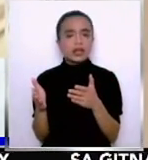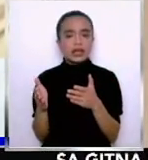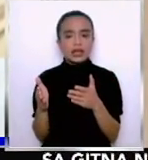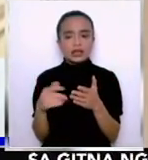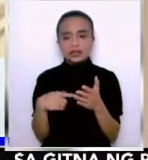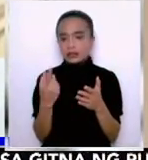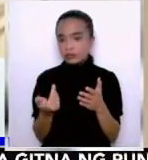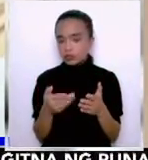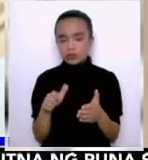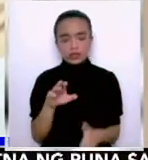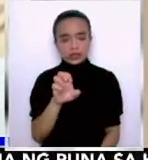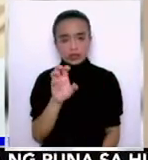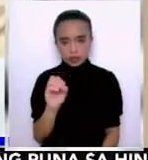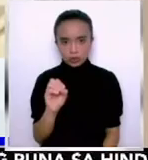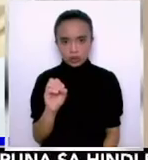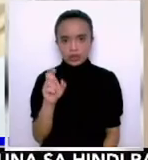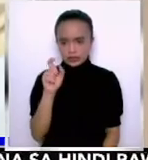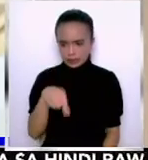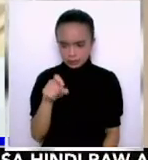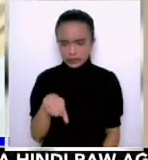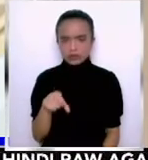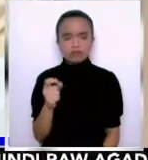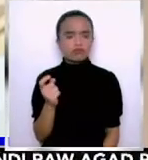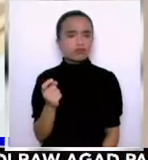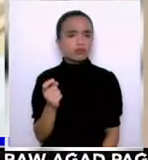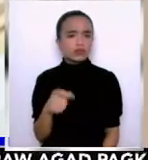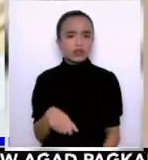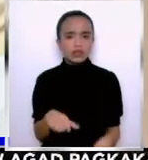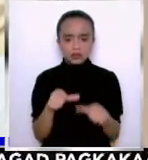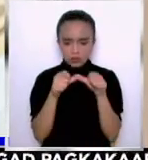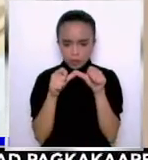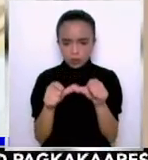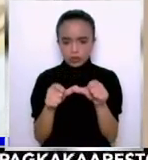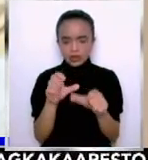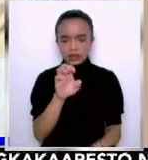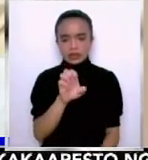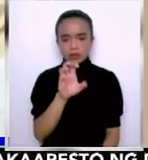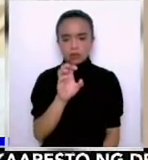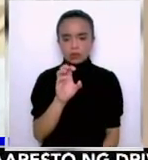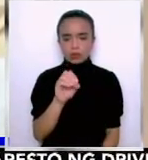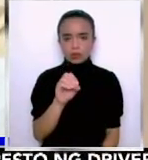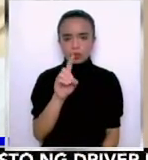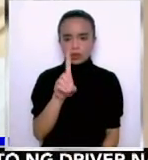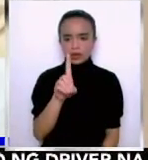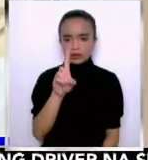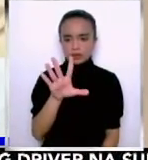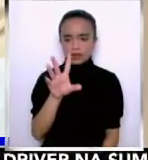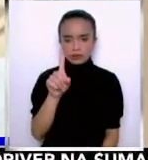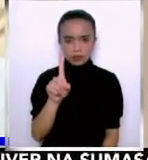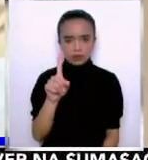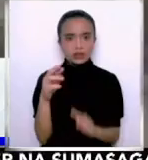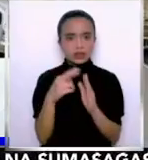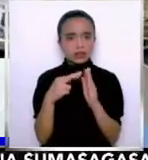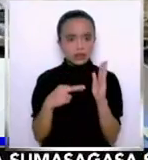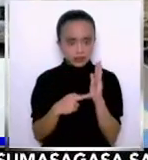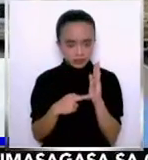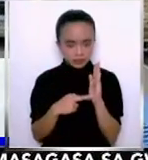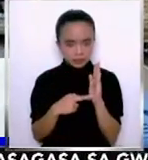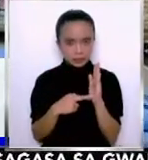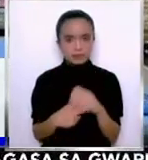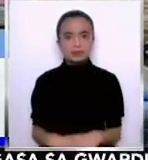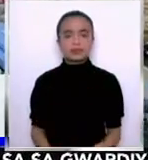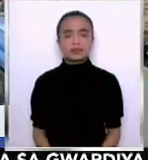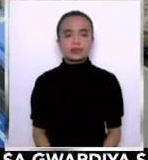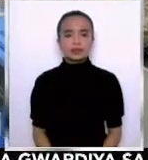to be consistent with the EO 151 and the guidelines in the implementation of the alert level system. Chino